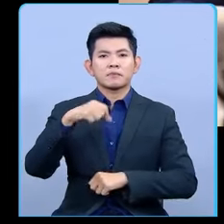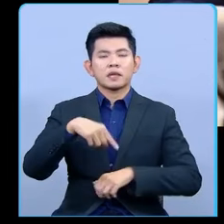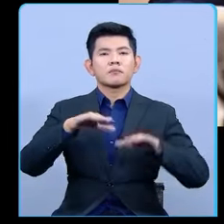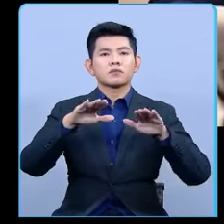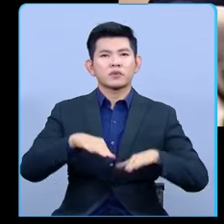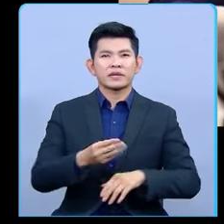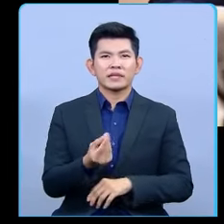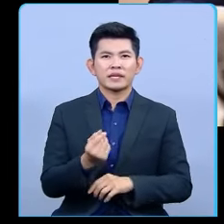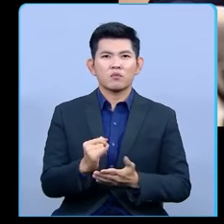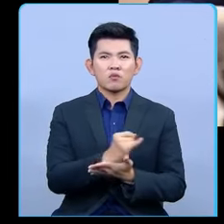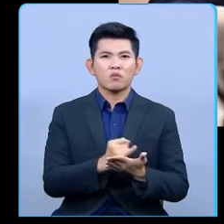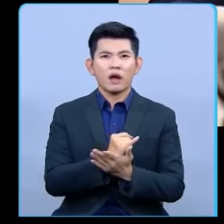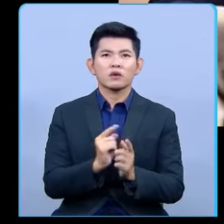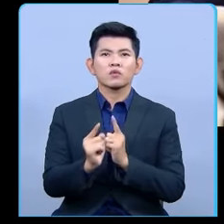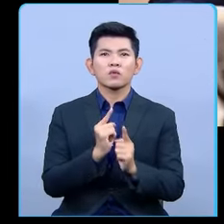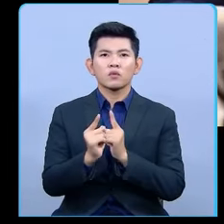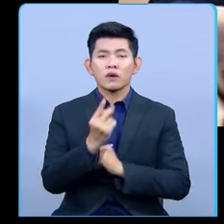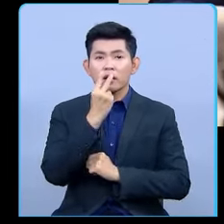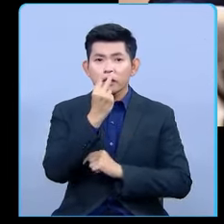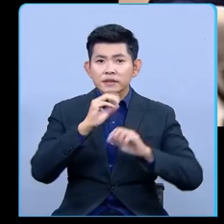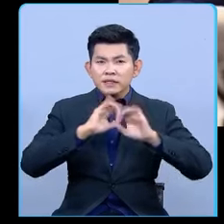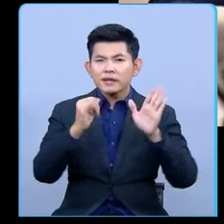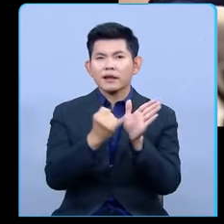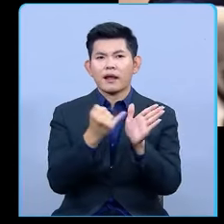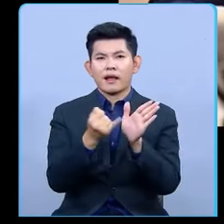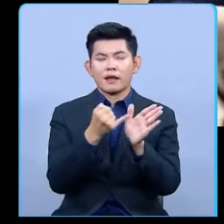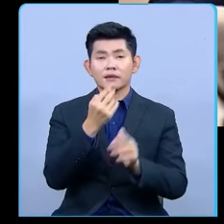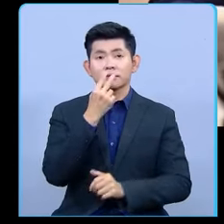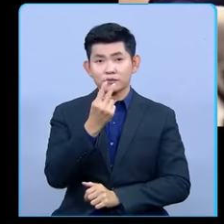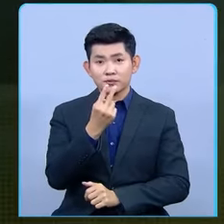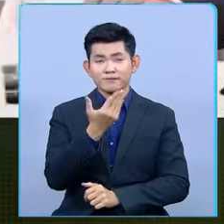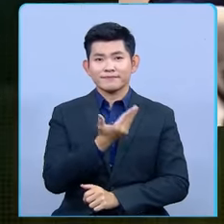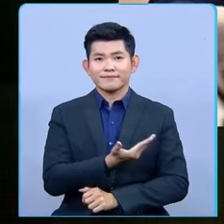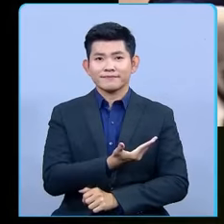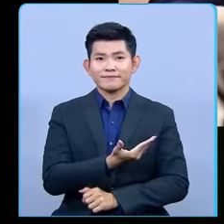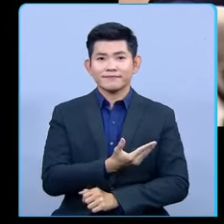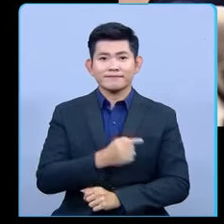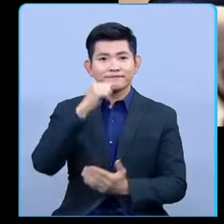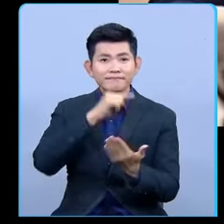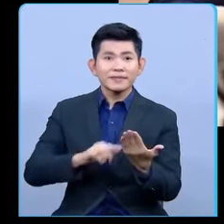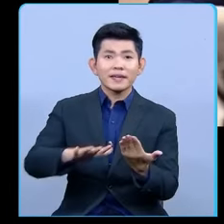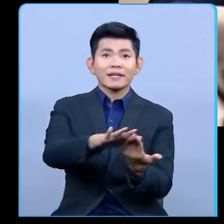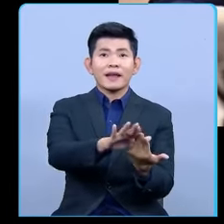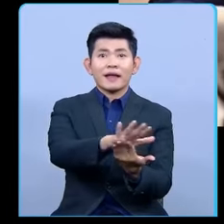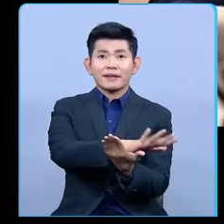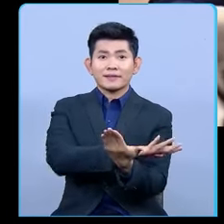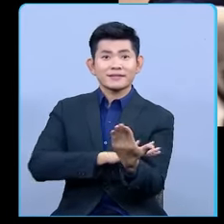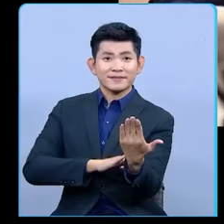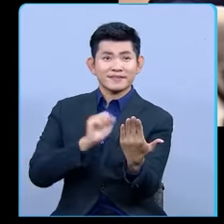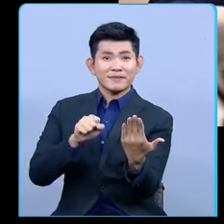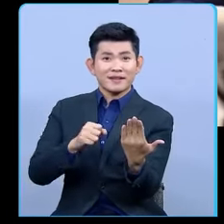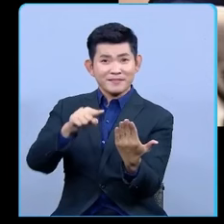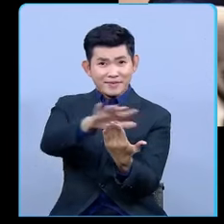ดรีบคุยอะครับ หมาย ความว่าให้เห็นแบบง่ายๆเลย คือ เป็นแบบนี้แหละ คุณดูเป็นภาพแผนที่ประเทศไทย ครับ เออเห็นไหมนี่ดูออกไ